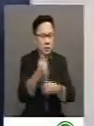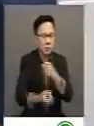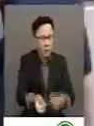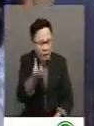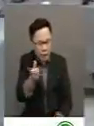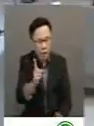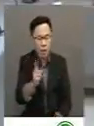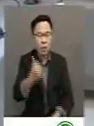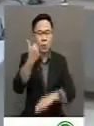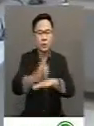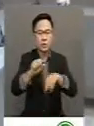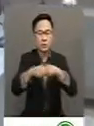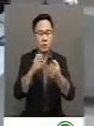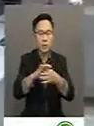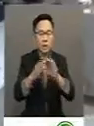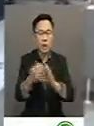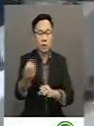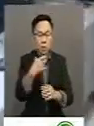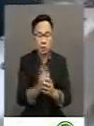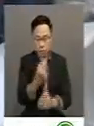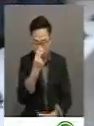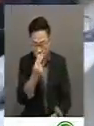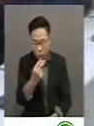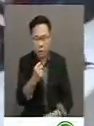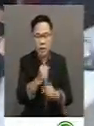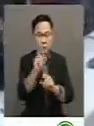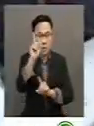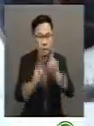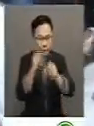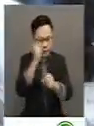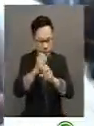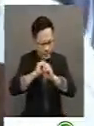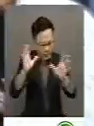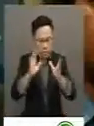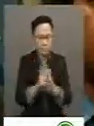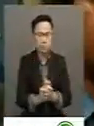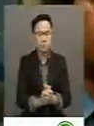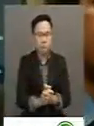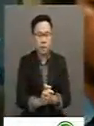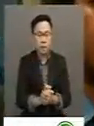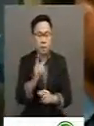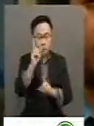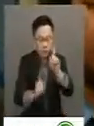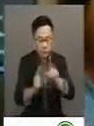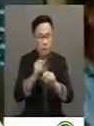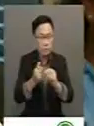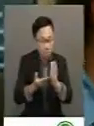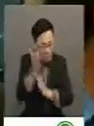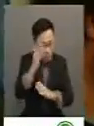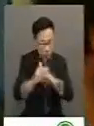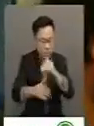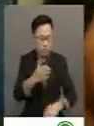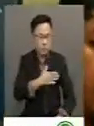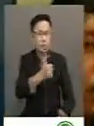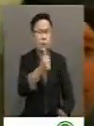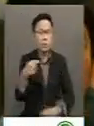พลตำรวจเอกสมยศก็ออกมาชี้แจงบอกว่าเป็นเพราะต้องการให้มีการประเมินอย่างชัดเจนมากขึ้นก็เท่านั้นแล้วถ้าเกิดว่าโค้ชซิโก้พัฒนาทีมช